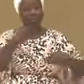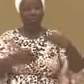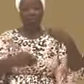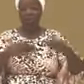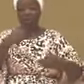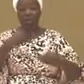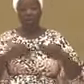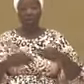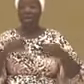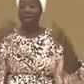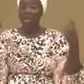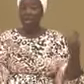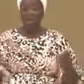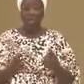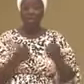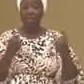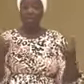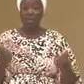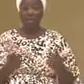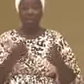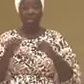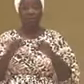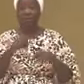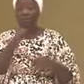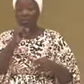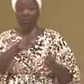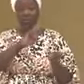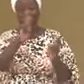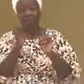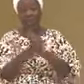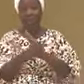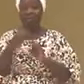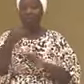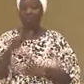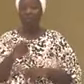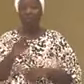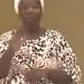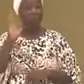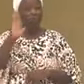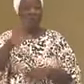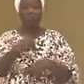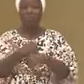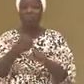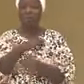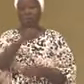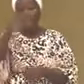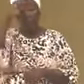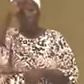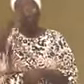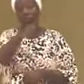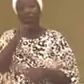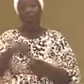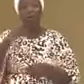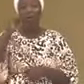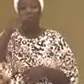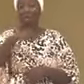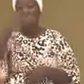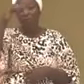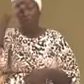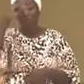le péché si je ne sens le papa peut amener de l'homme une femme un garçon et une